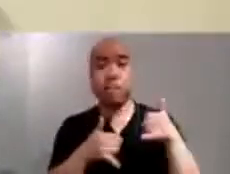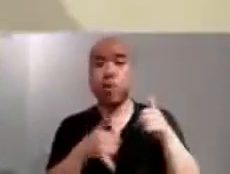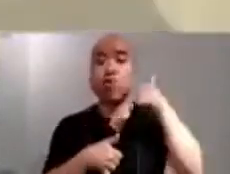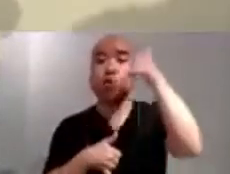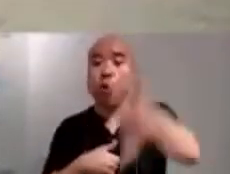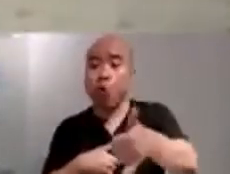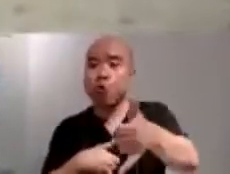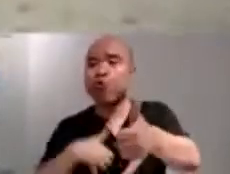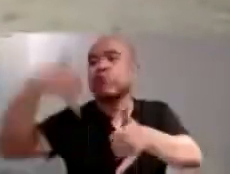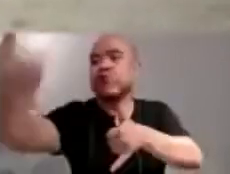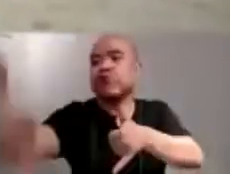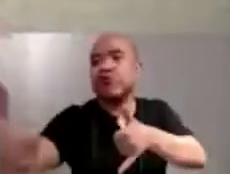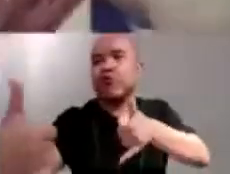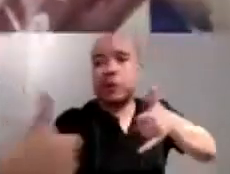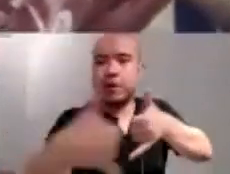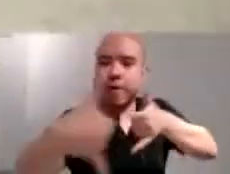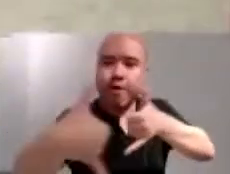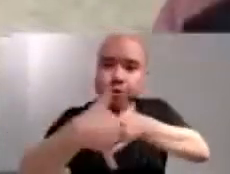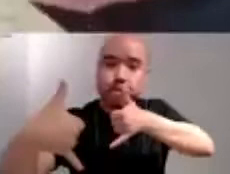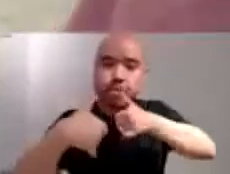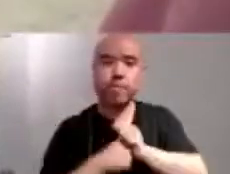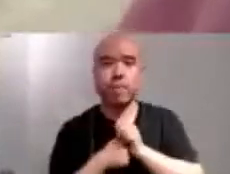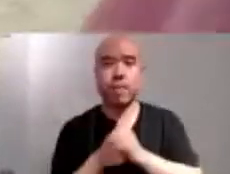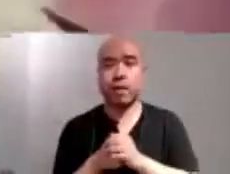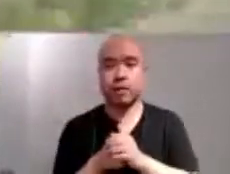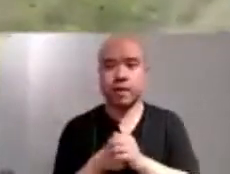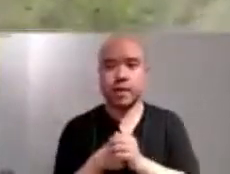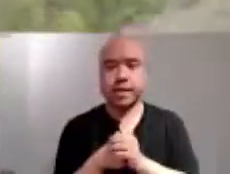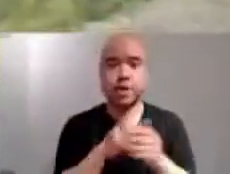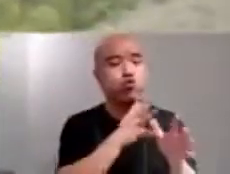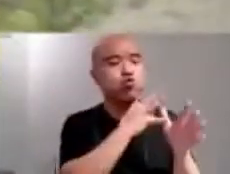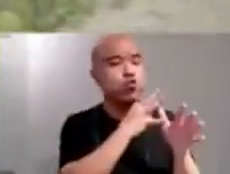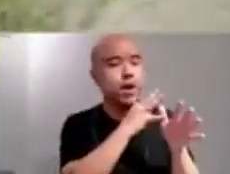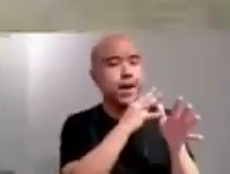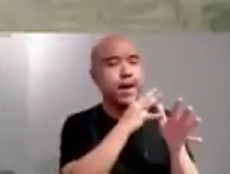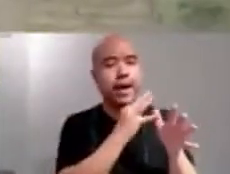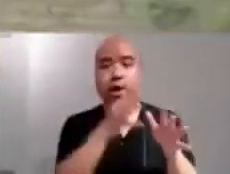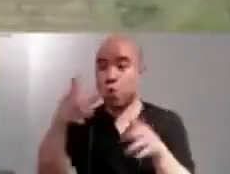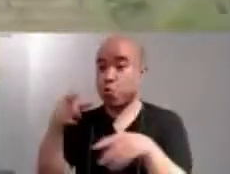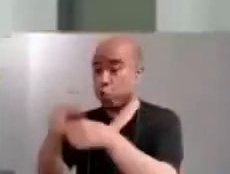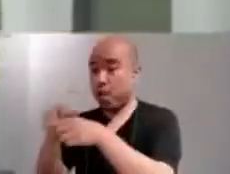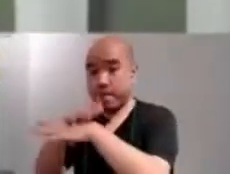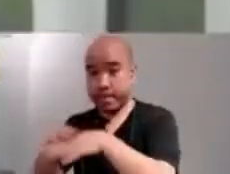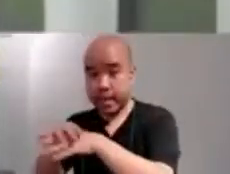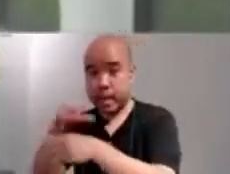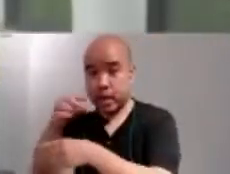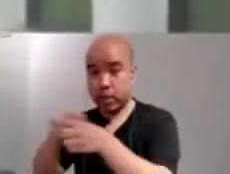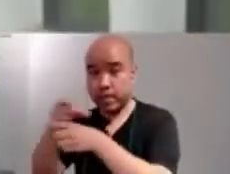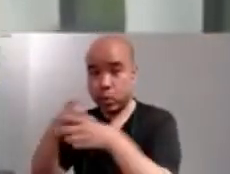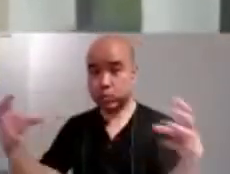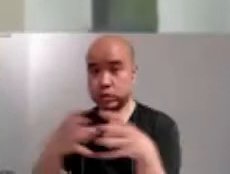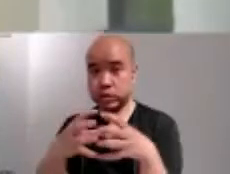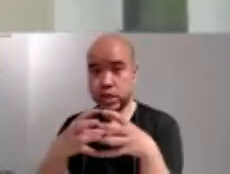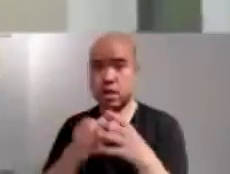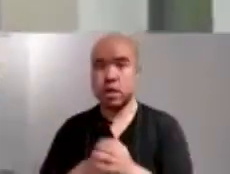物。將旅行融入公平貿易，除咗我哋之外，更加需